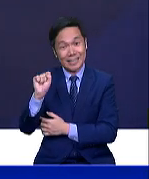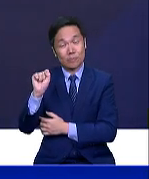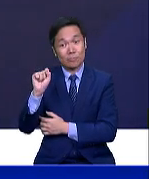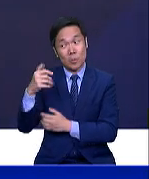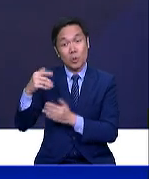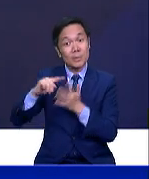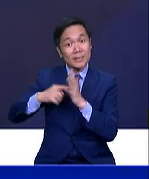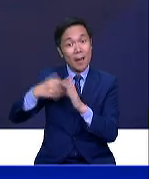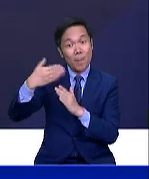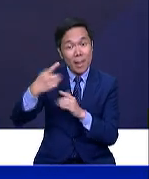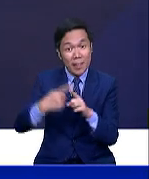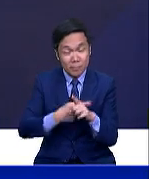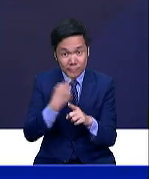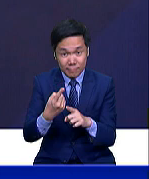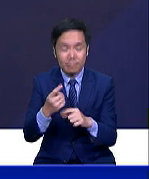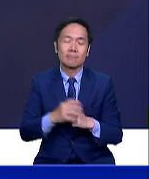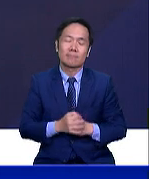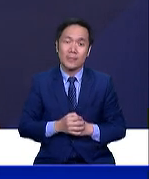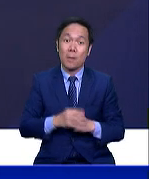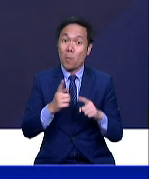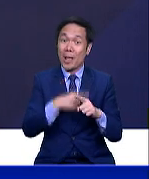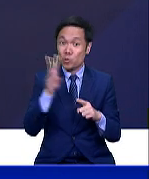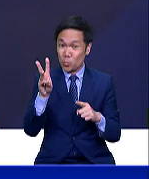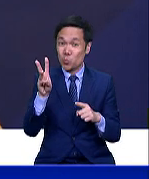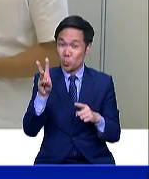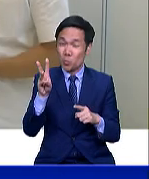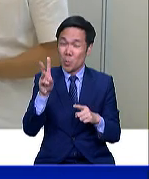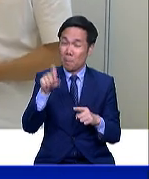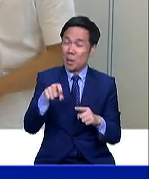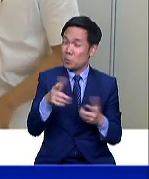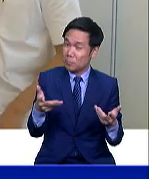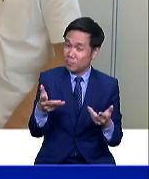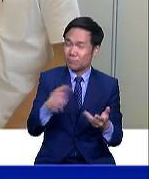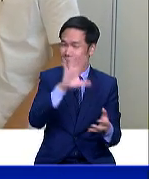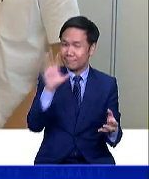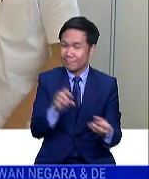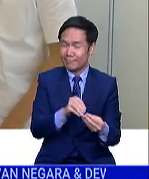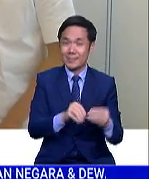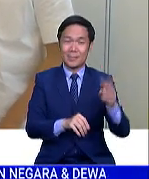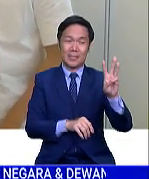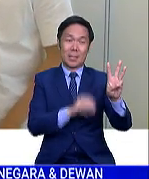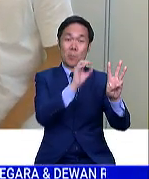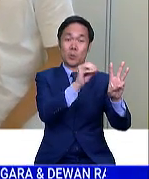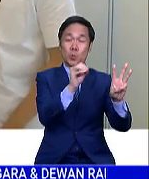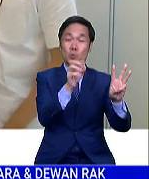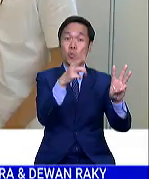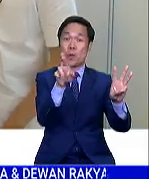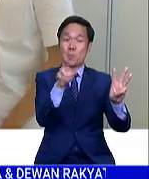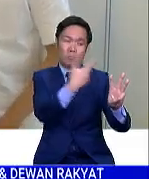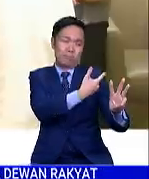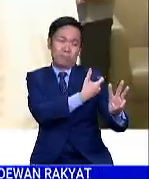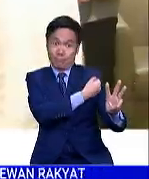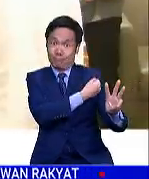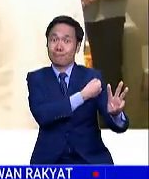bulan depan in June, we need about 600,000 doses